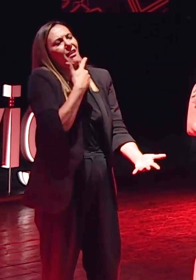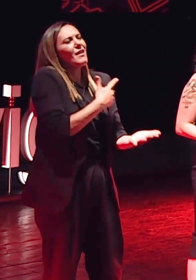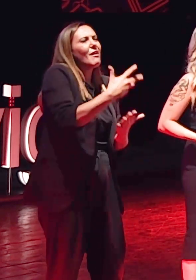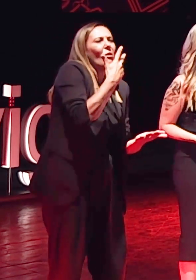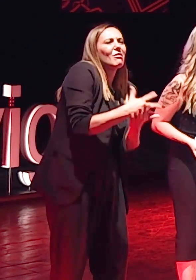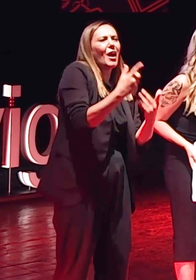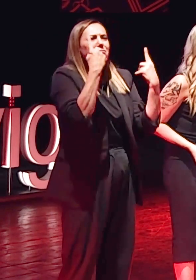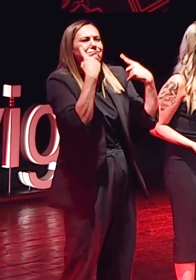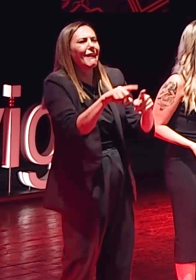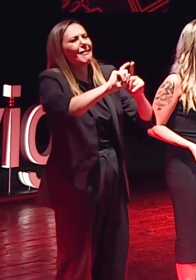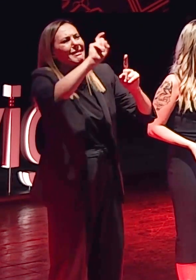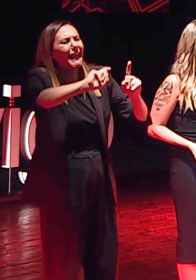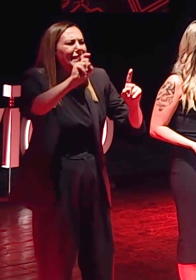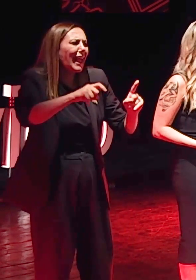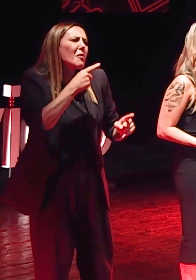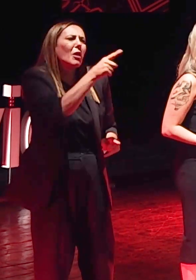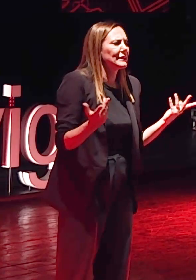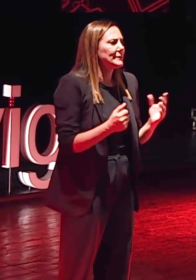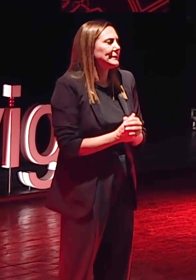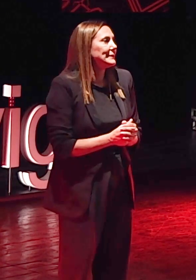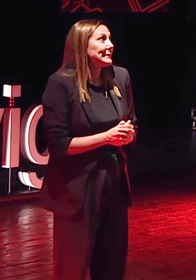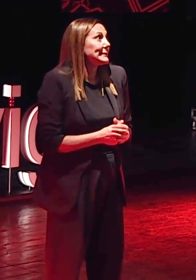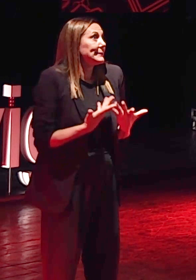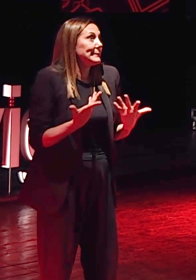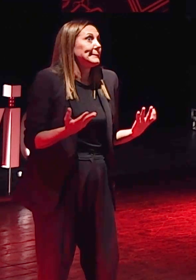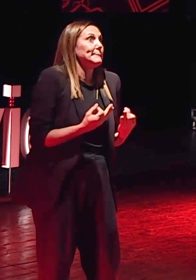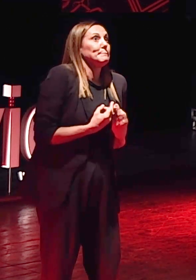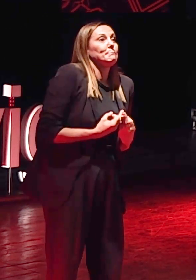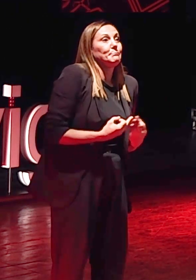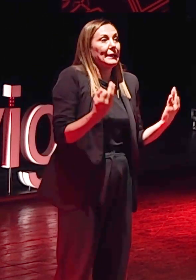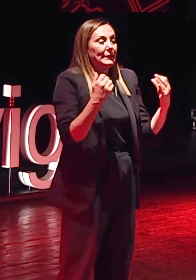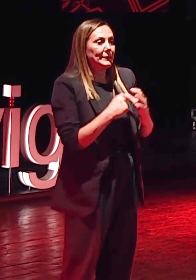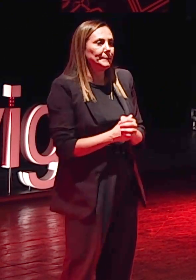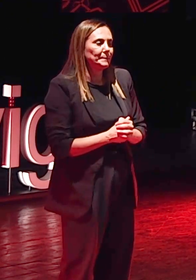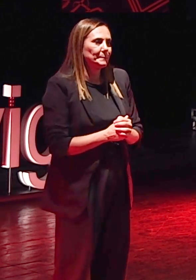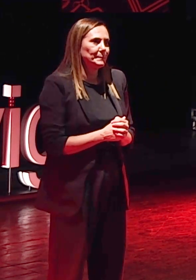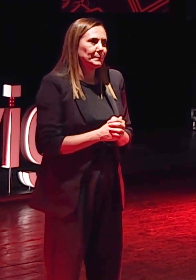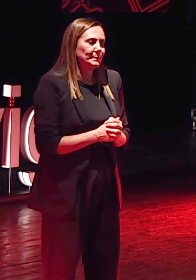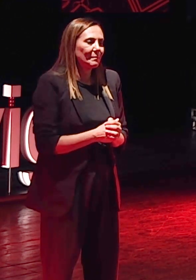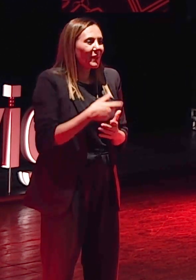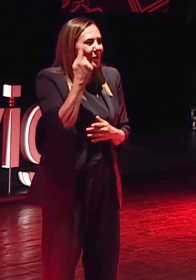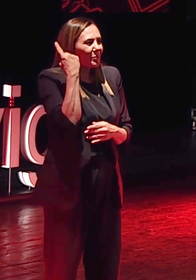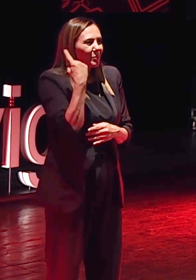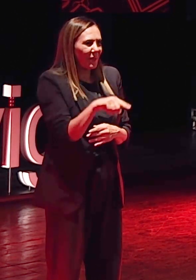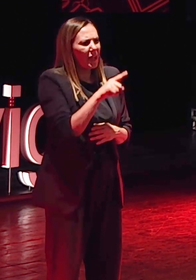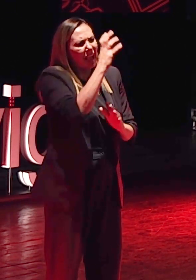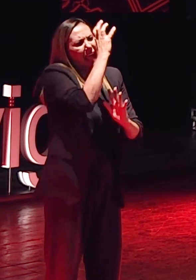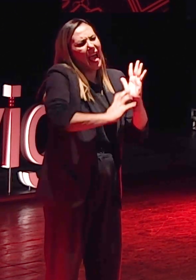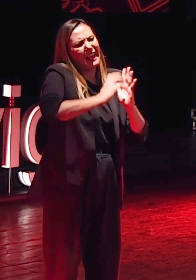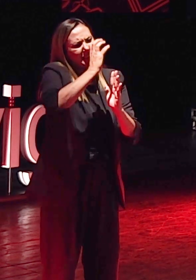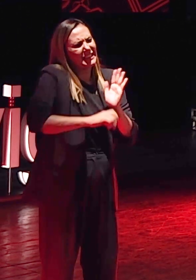ci ha parlato di statistica Ma che vuoi dire bene questi sono soltanto potete leggerli